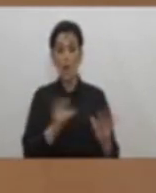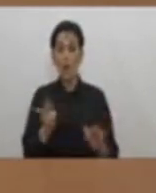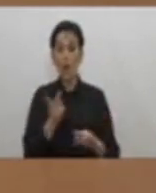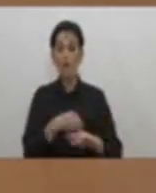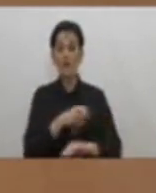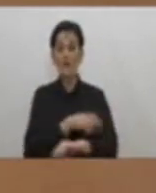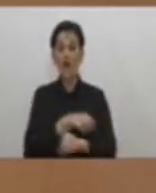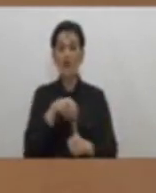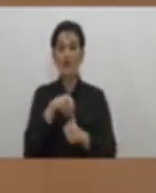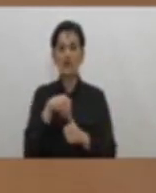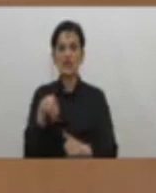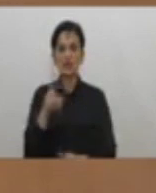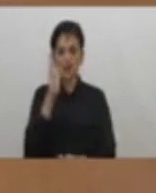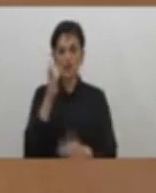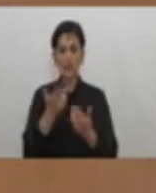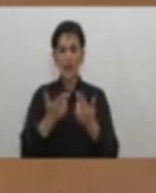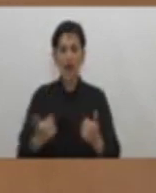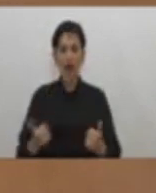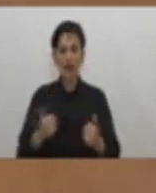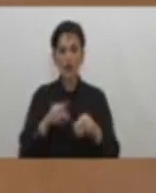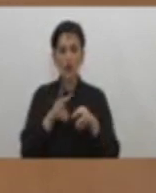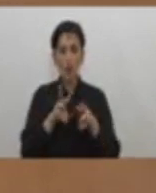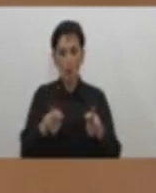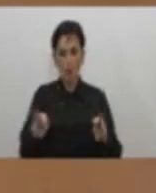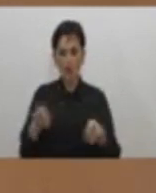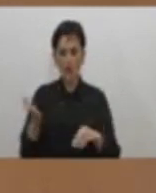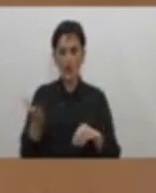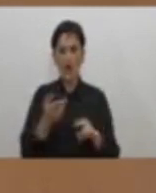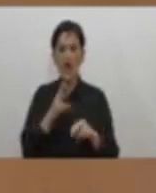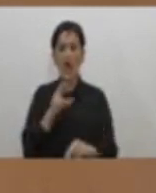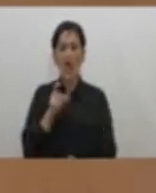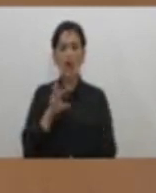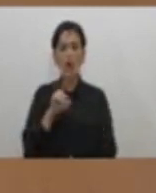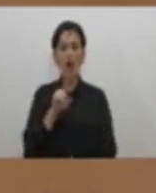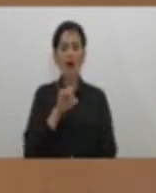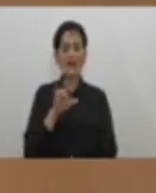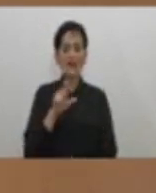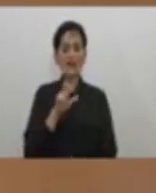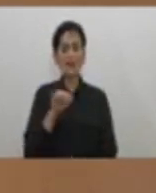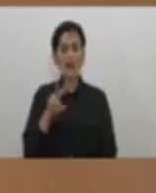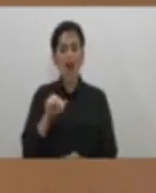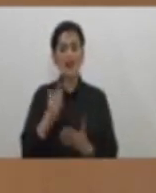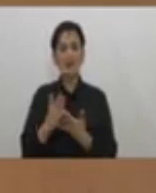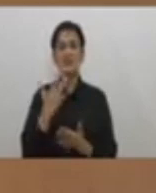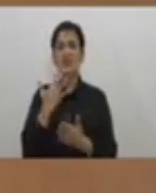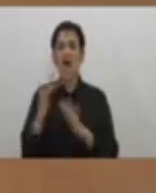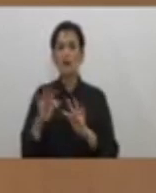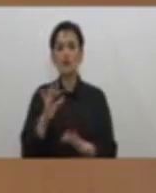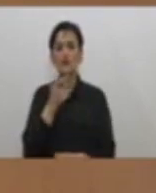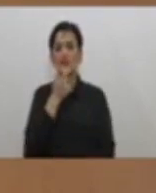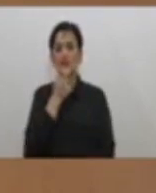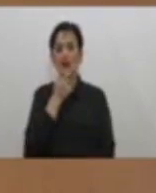ლიდერები იქნებოდნენ აღიარებული ოლიგარქებად ესენი არიან ლელოში ხაზარაძე ჯაფარიძე და ესენი არიან ნაცმოძრაობაში